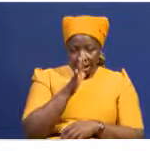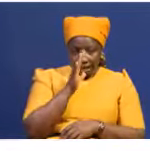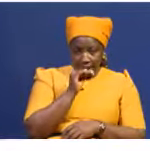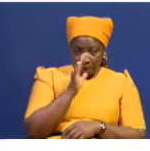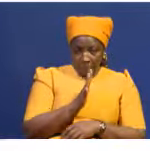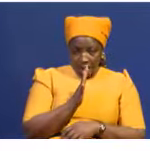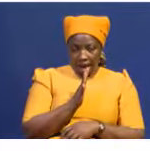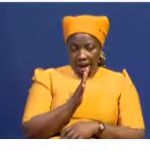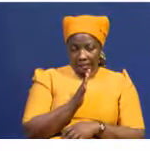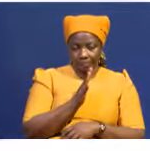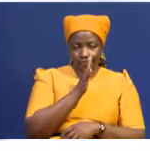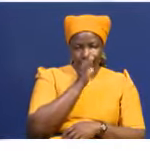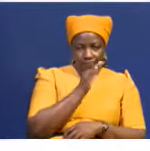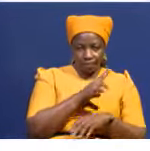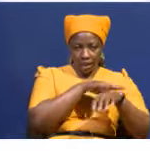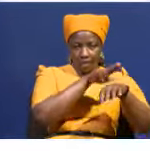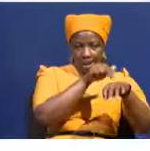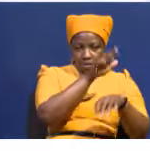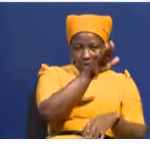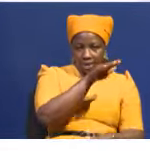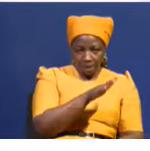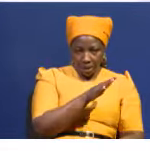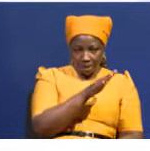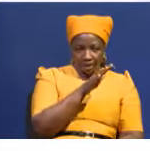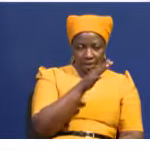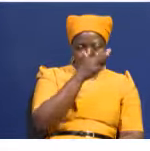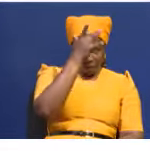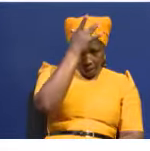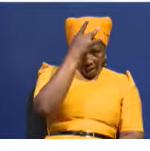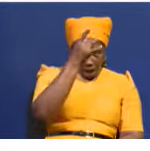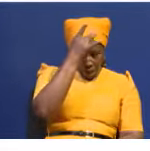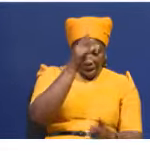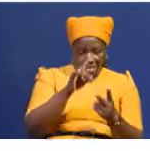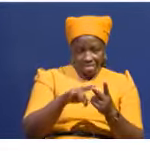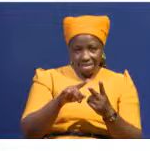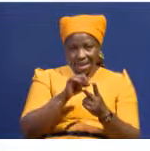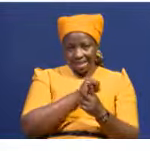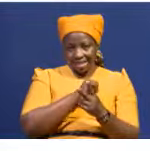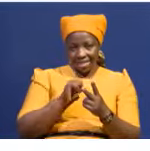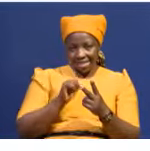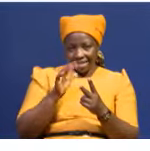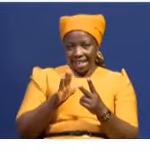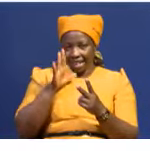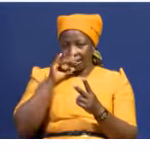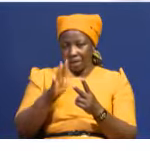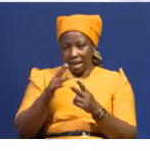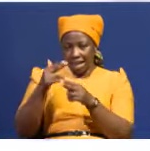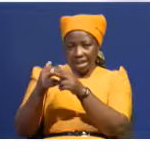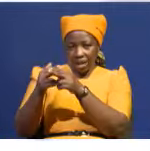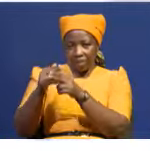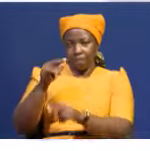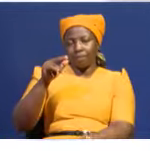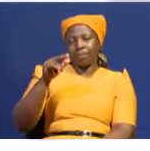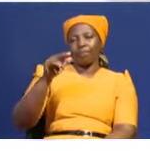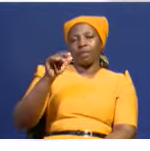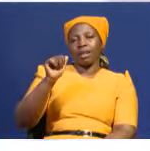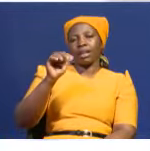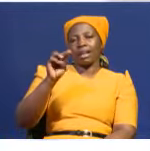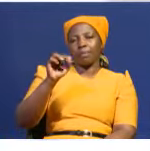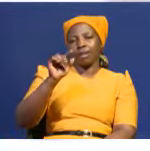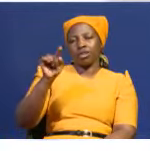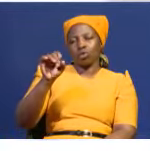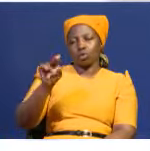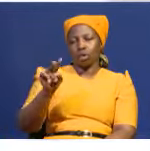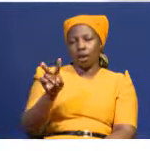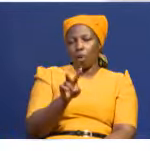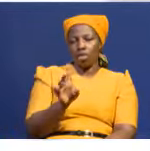mabunge yote mawili ambapo ni spika wa bunge la kitaifa Moses Wetangula naye mwenzake kutoka bunge la seneti Amazon Jeffa King watakuwa wanaingia katika lile